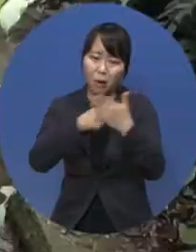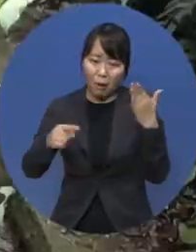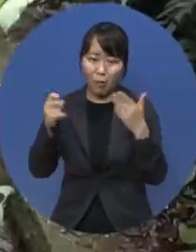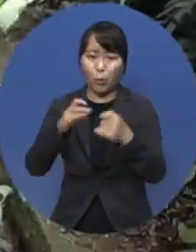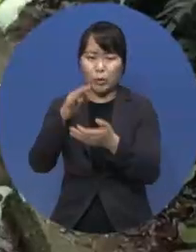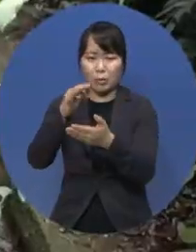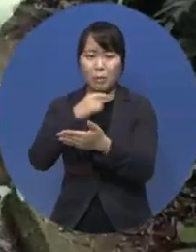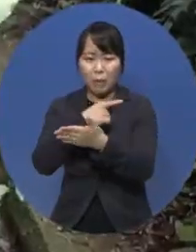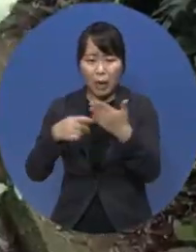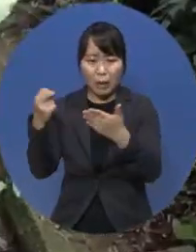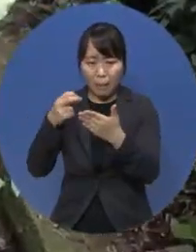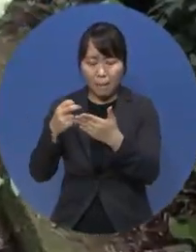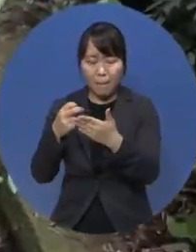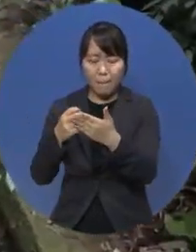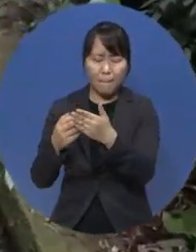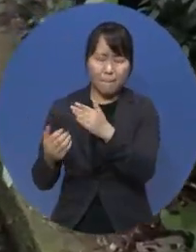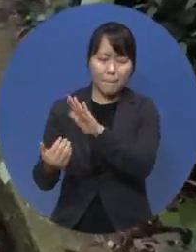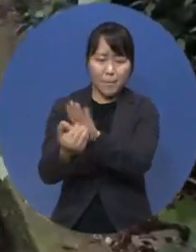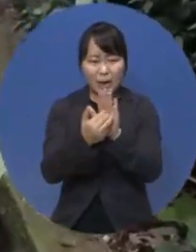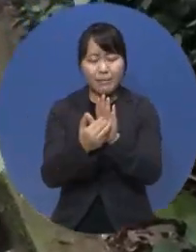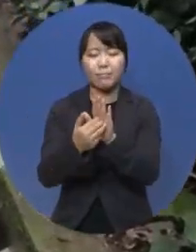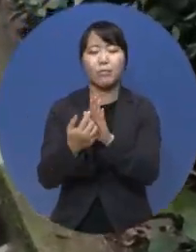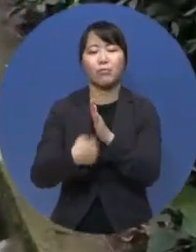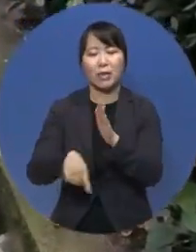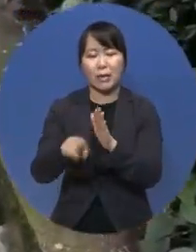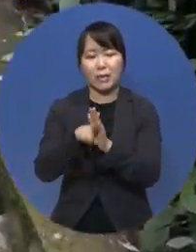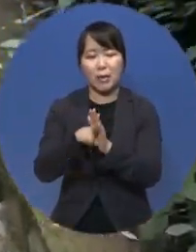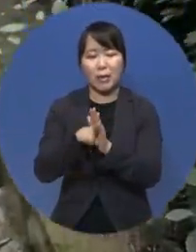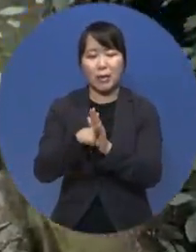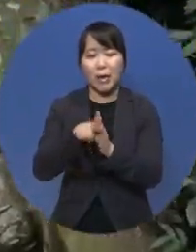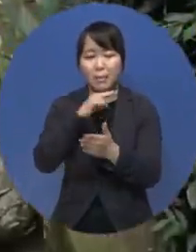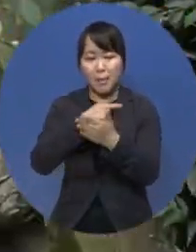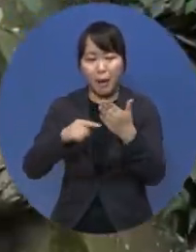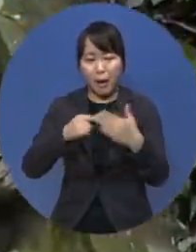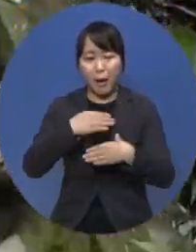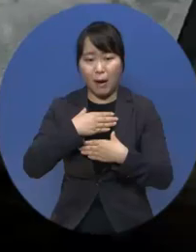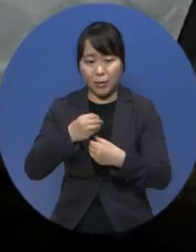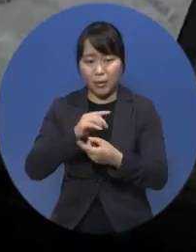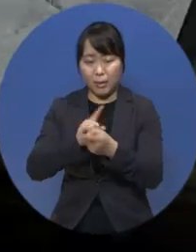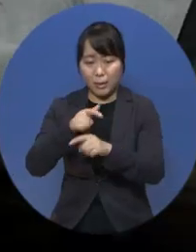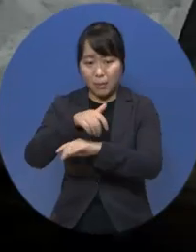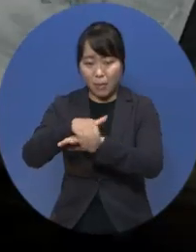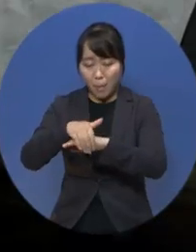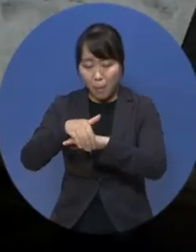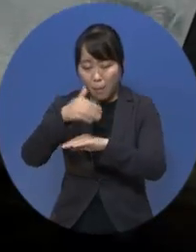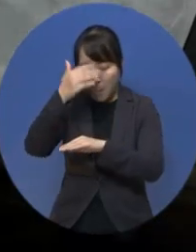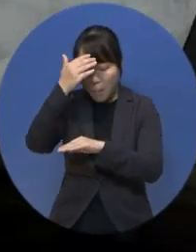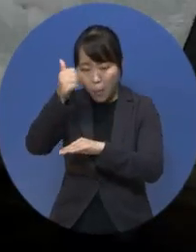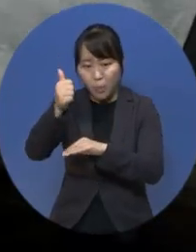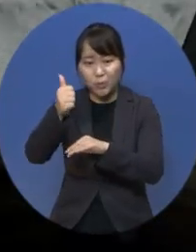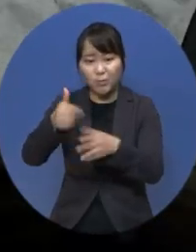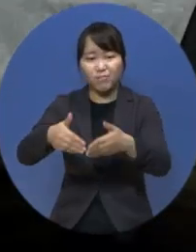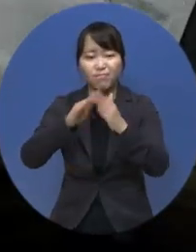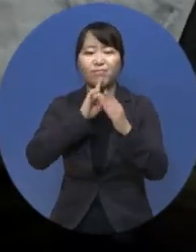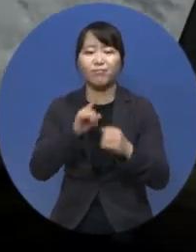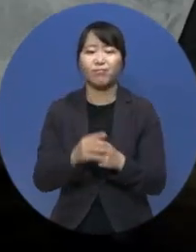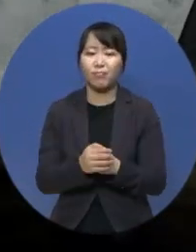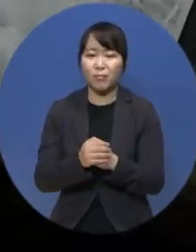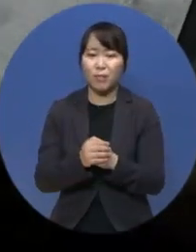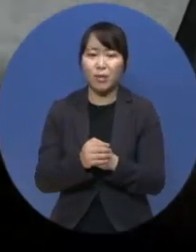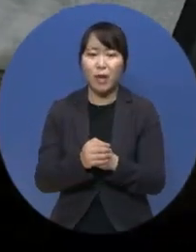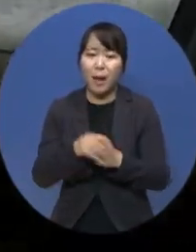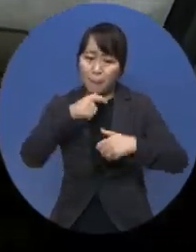재발하지 않도록 풍수에 재난안전 대책본부 를 가동하고 있습니다 서초 그는 여러 철강 후에도